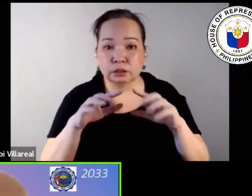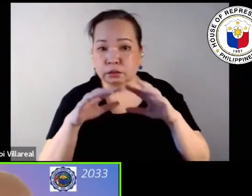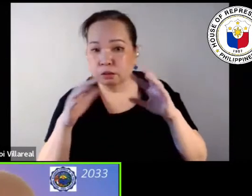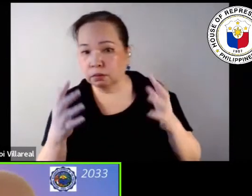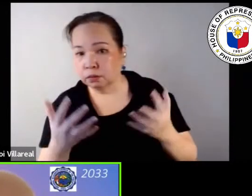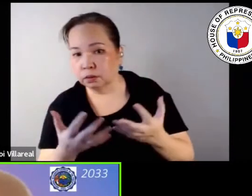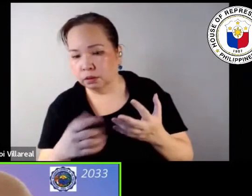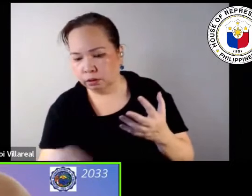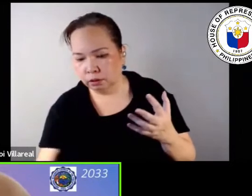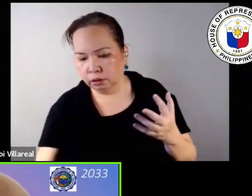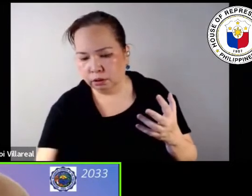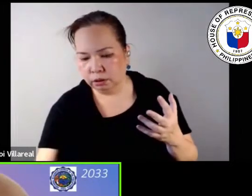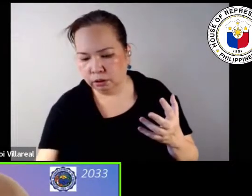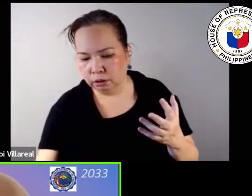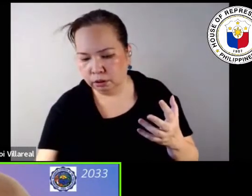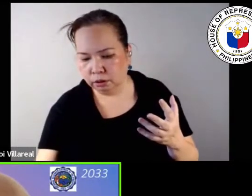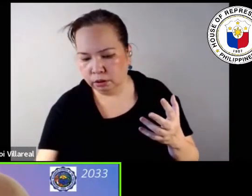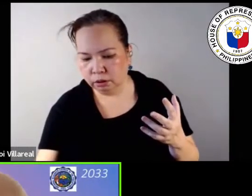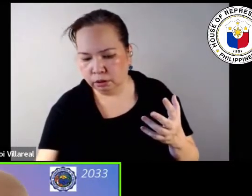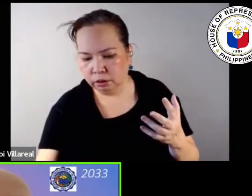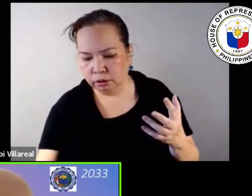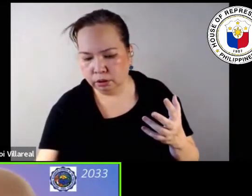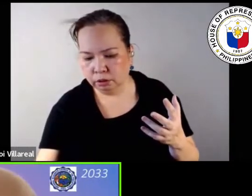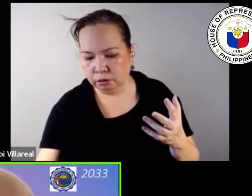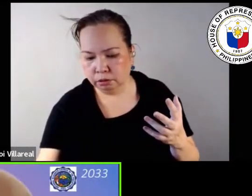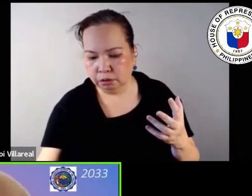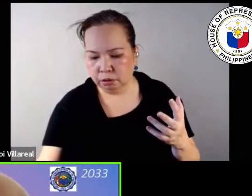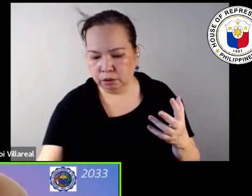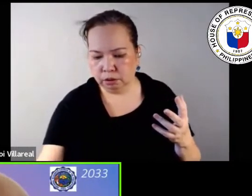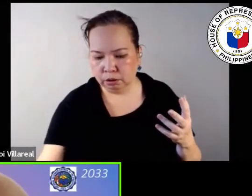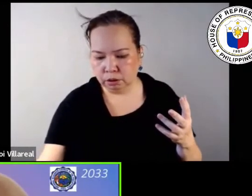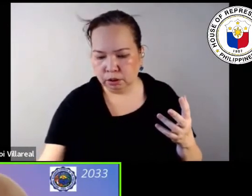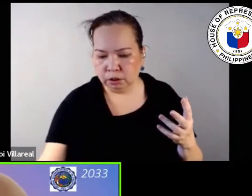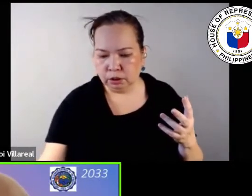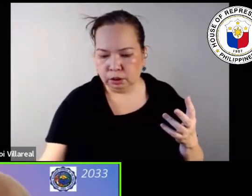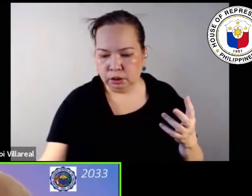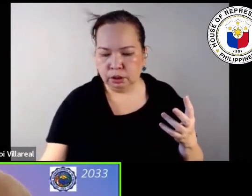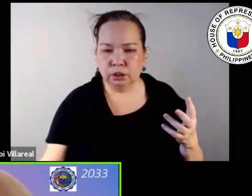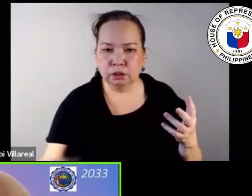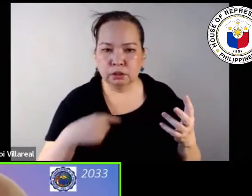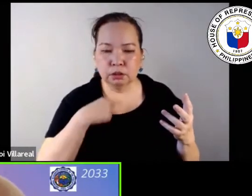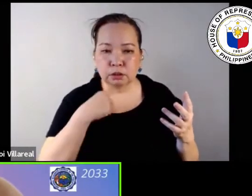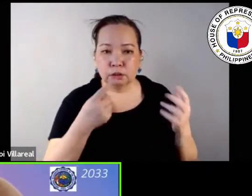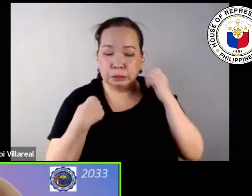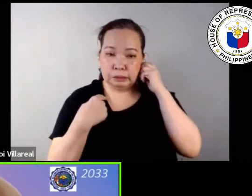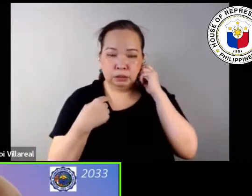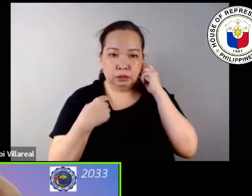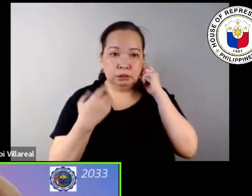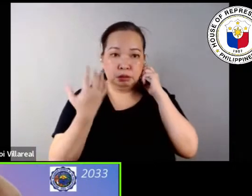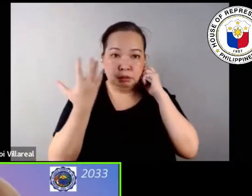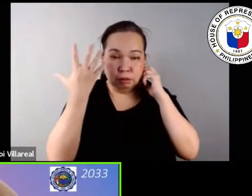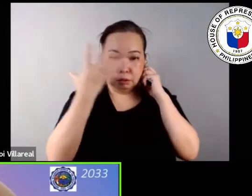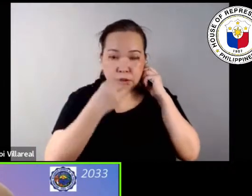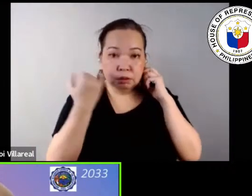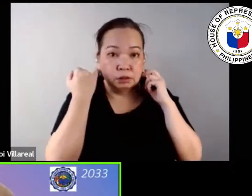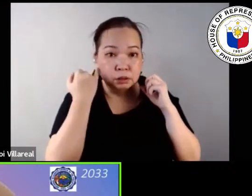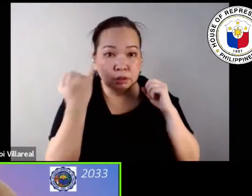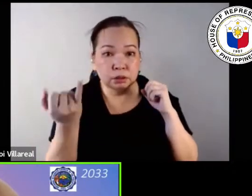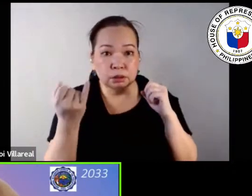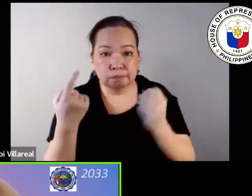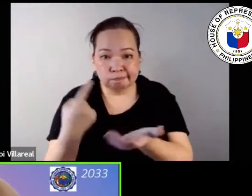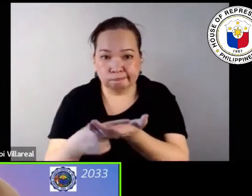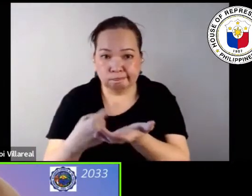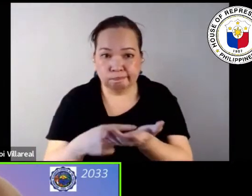pong sabihin na napakagandang idea po yung natatalakay nito sa EDCOM 2, no?